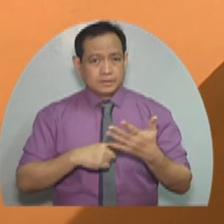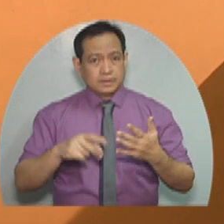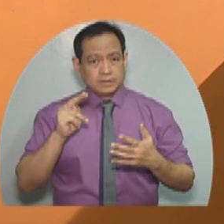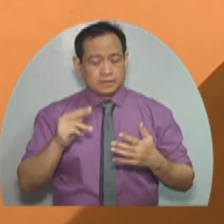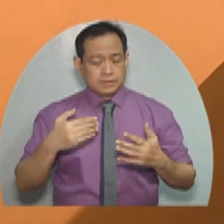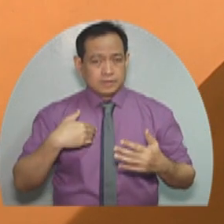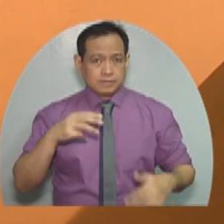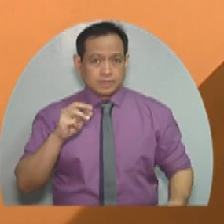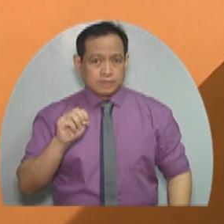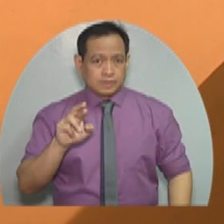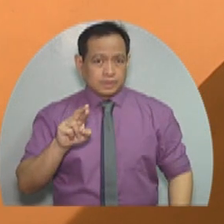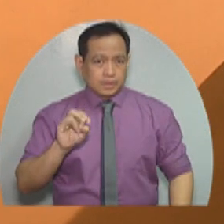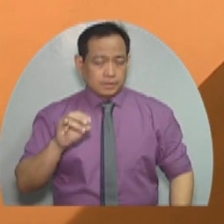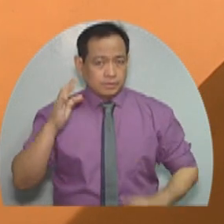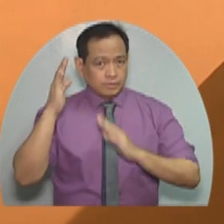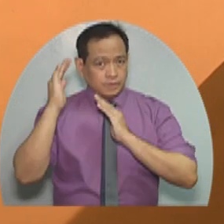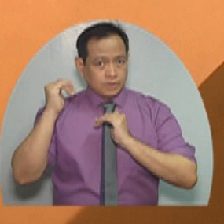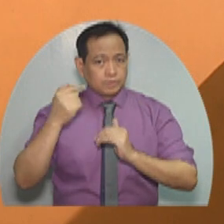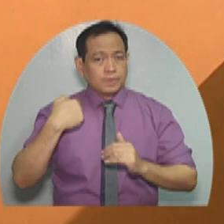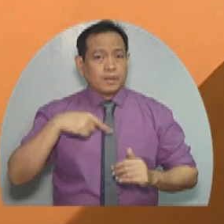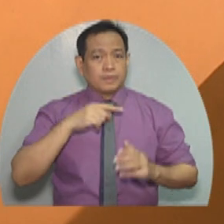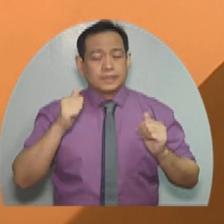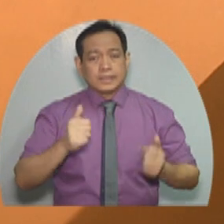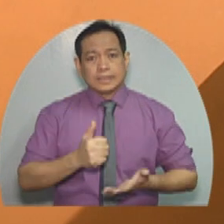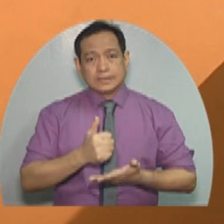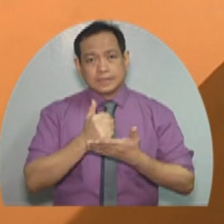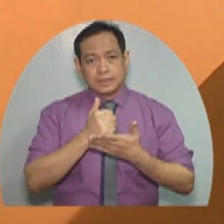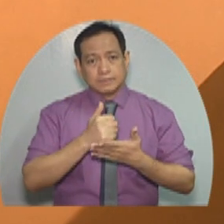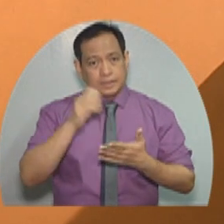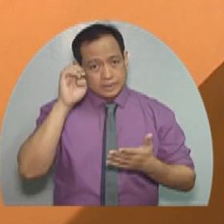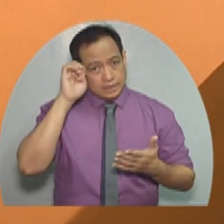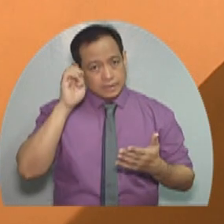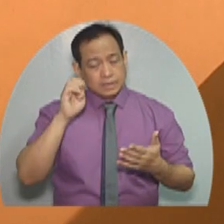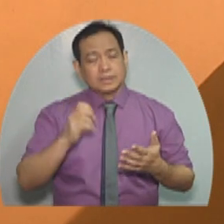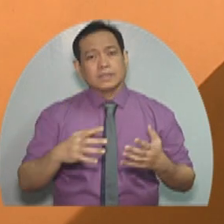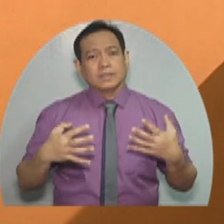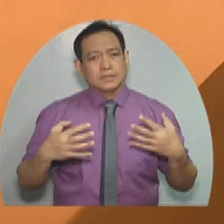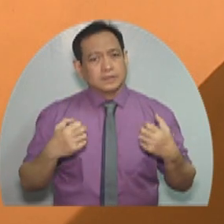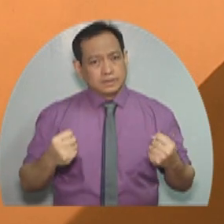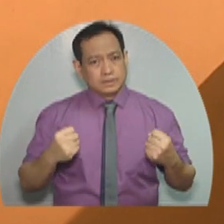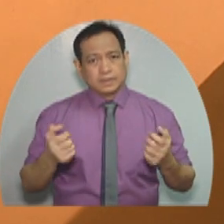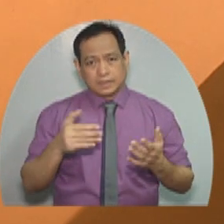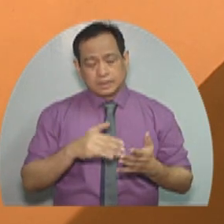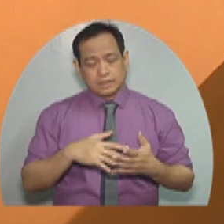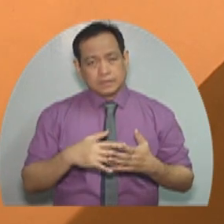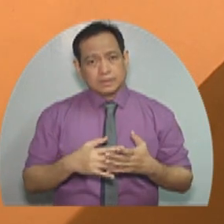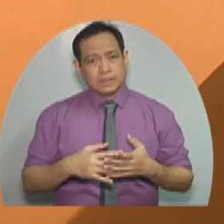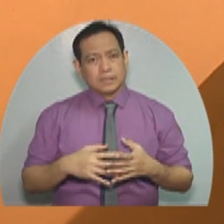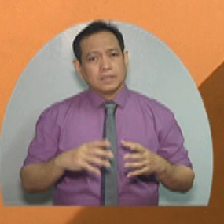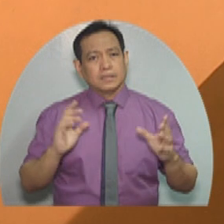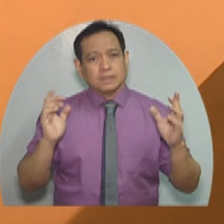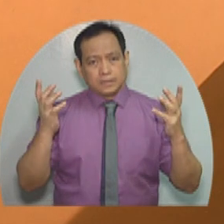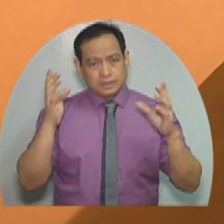ito, kinakailangan niya ma-MRI. Naway matulungan natin si Ezekiel na makabangon muli at para matupad ang